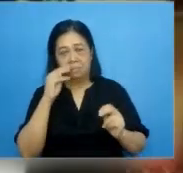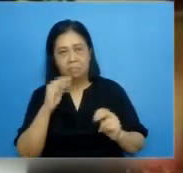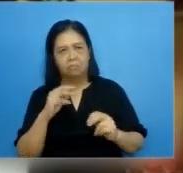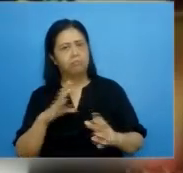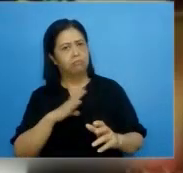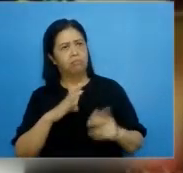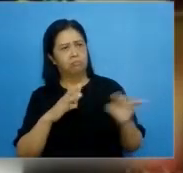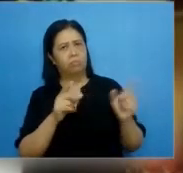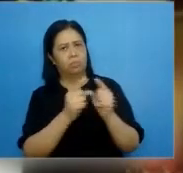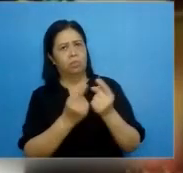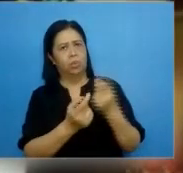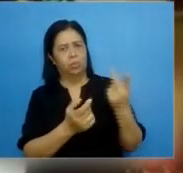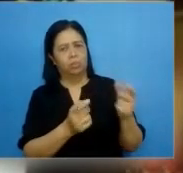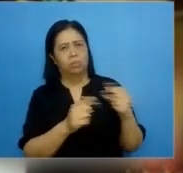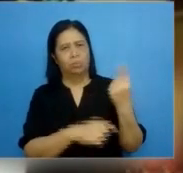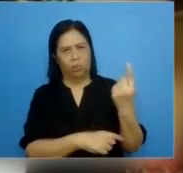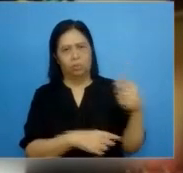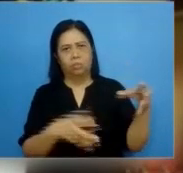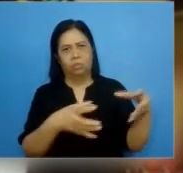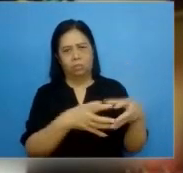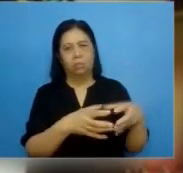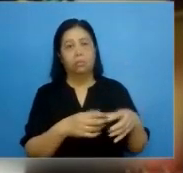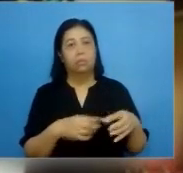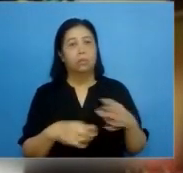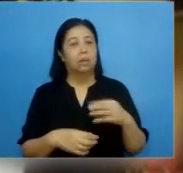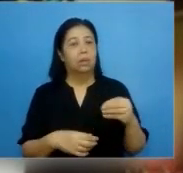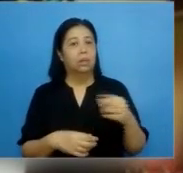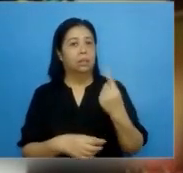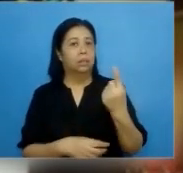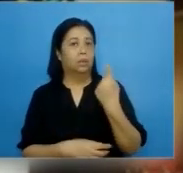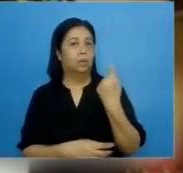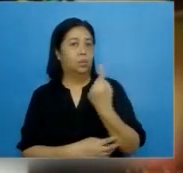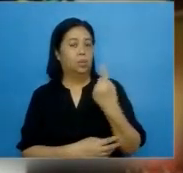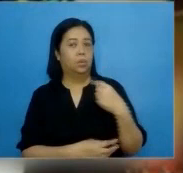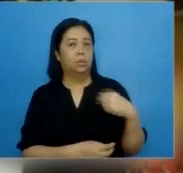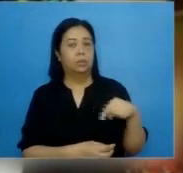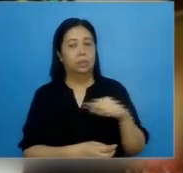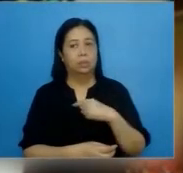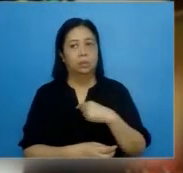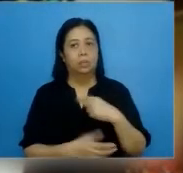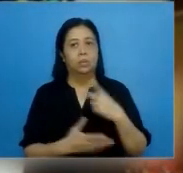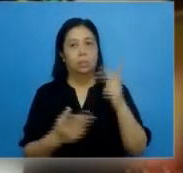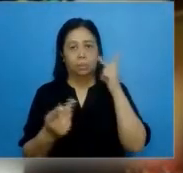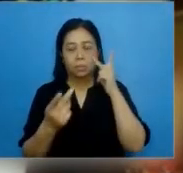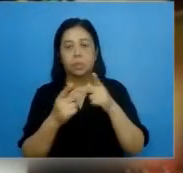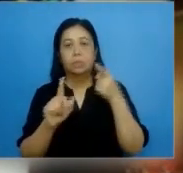magkapartido at iisa lang ang layunin namin.